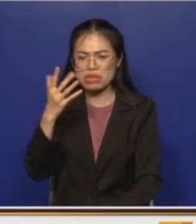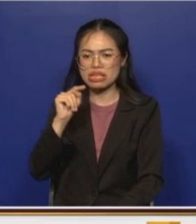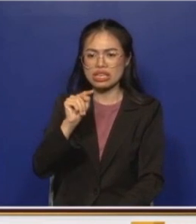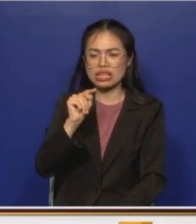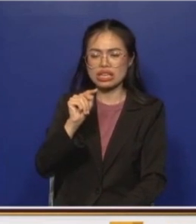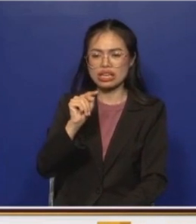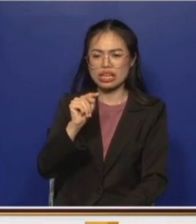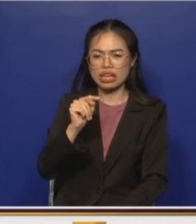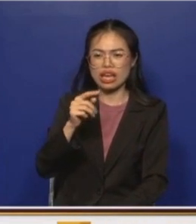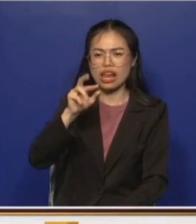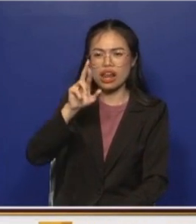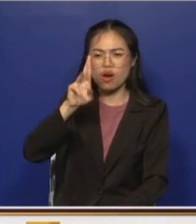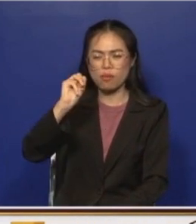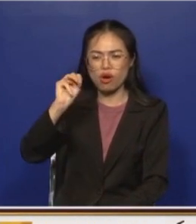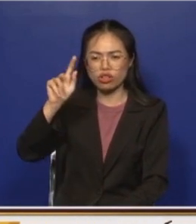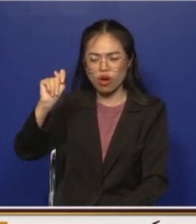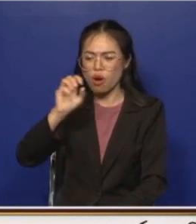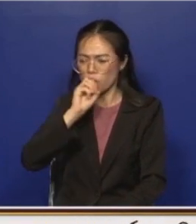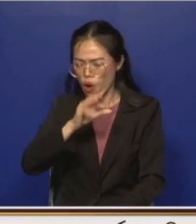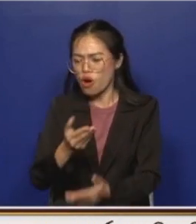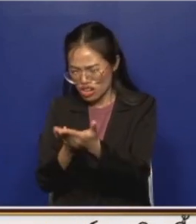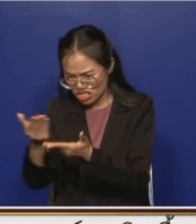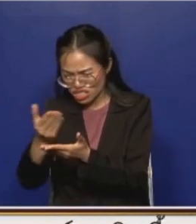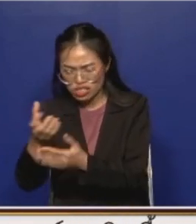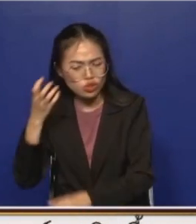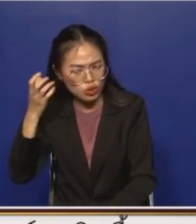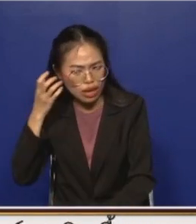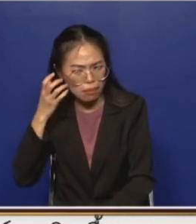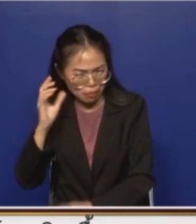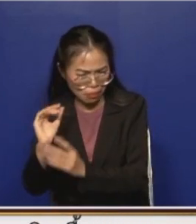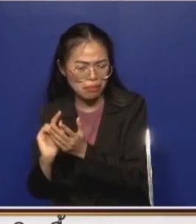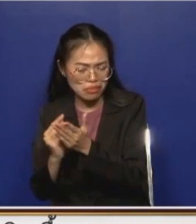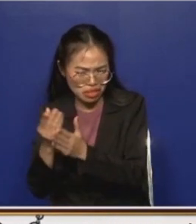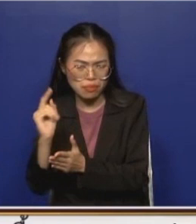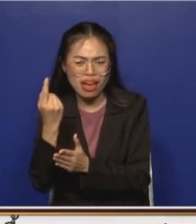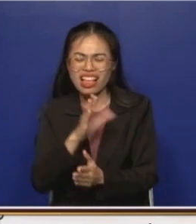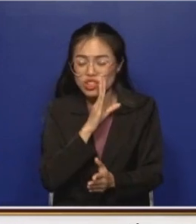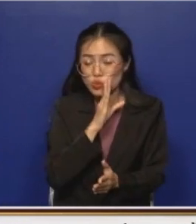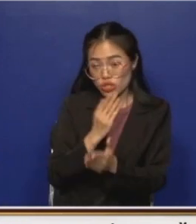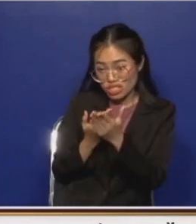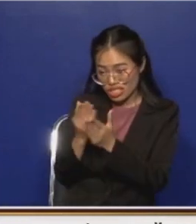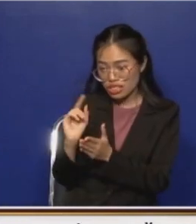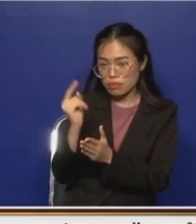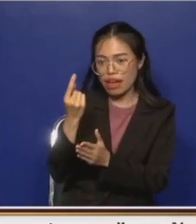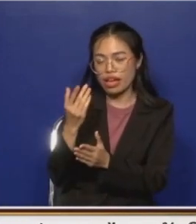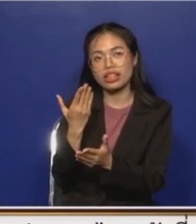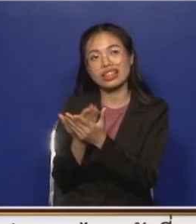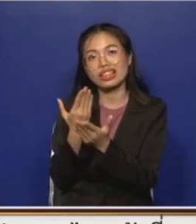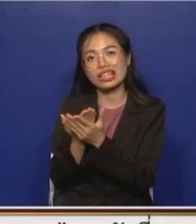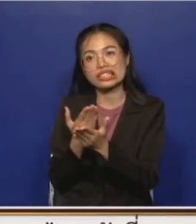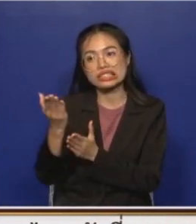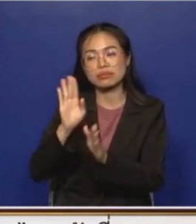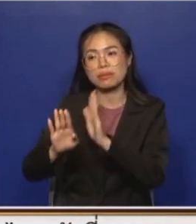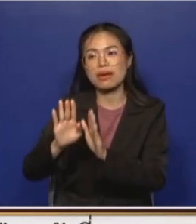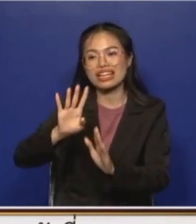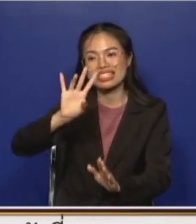งป้านะคุณตาคุณยายฮะมากันตั้งแต่เข้าคิวตั้งแต่เช้ามืดมีข่าวทีวีออกมา